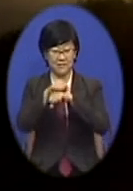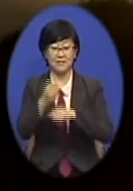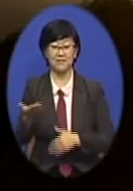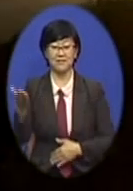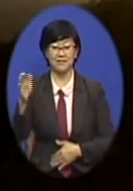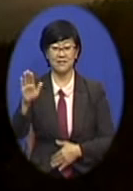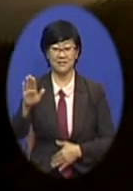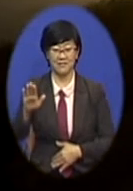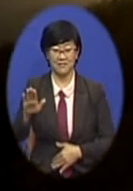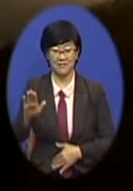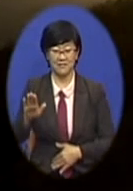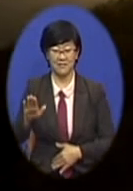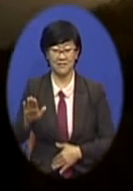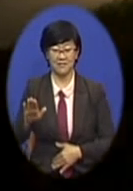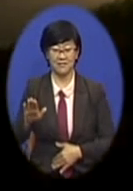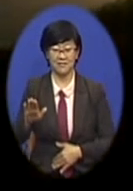무릎까지 덮는데